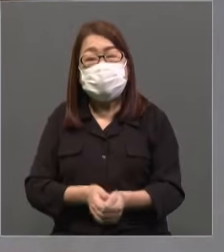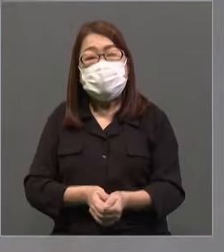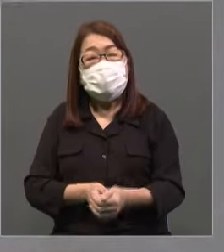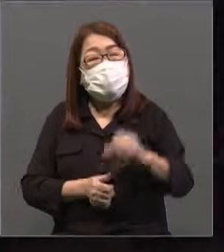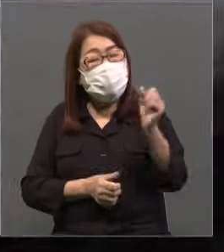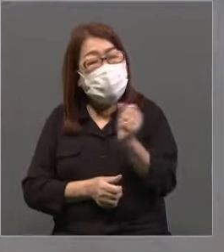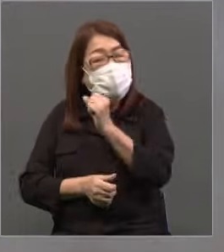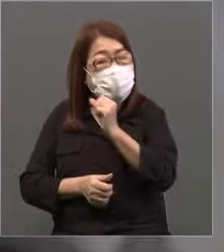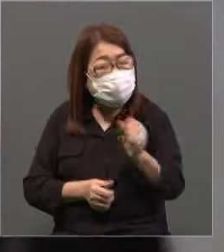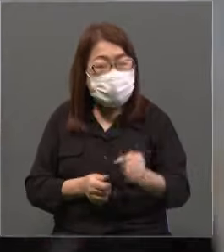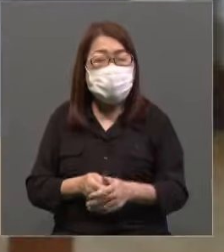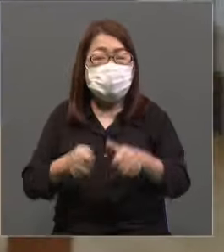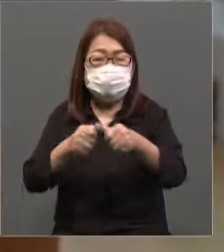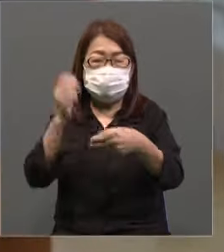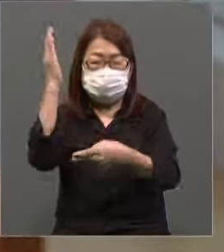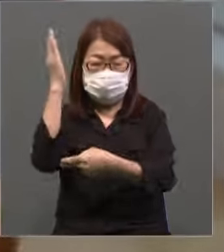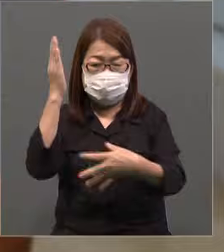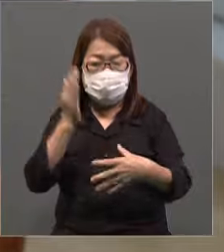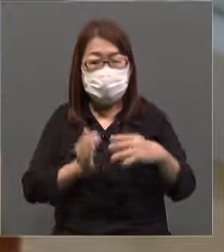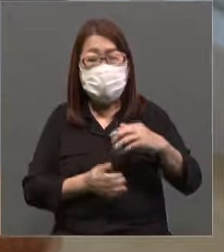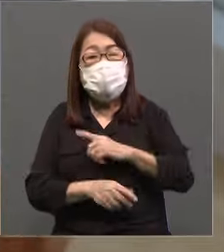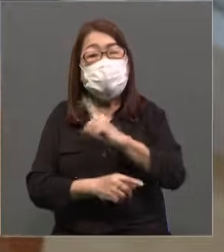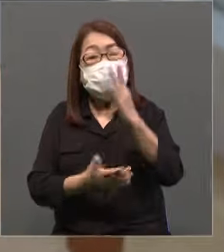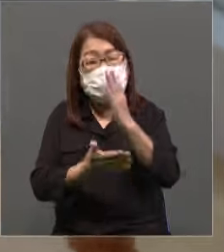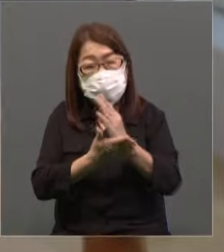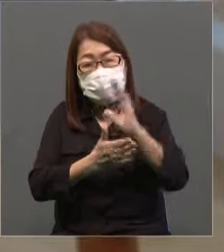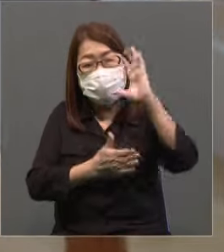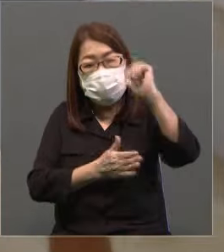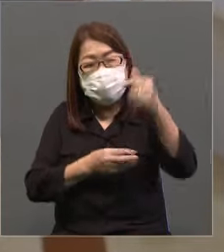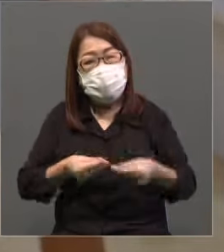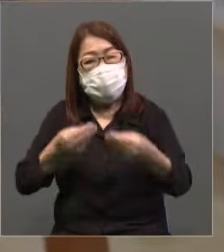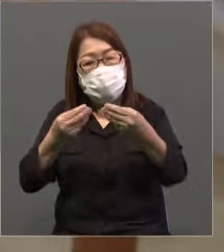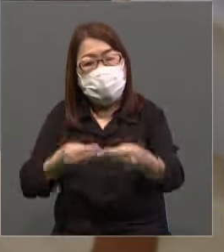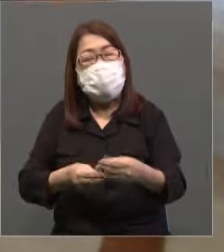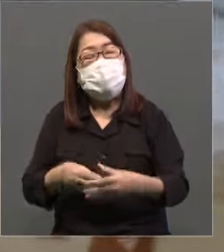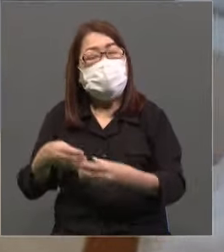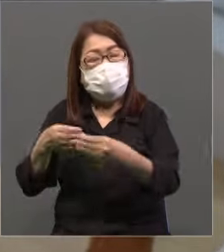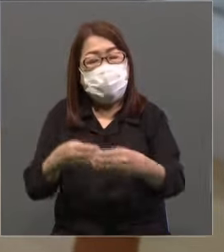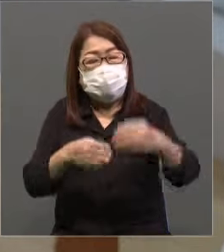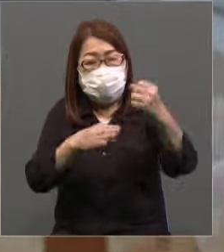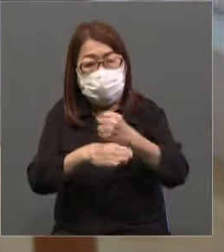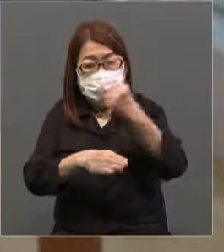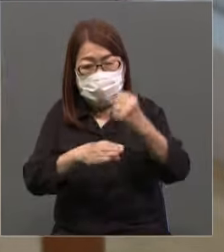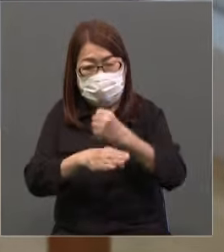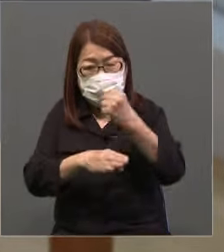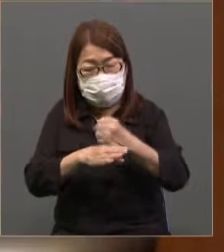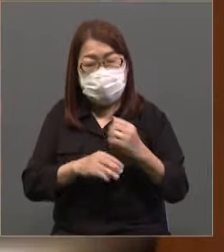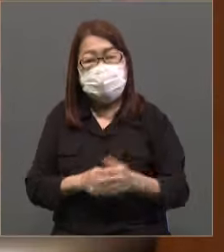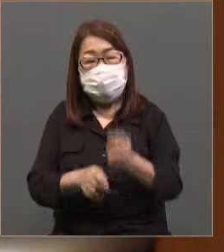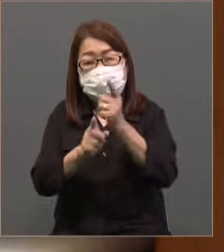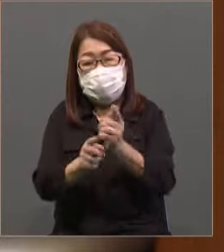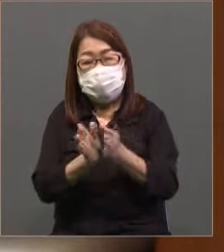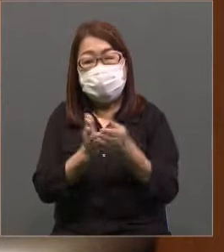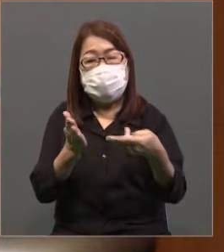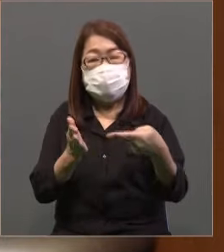ใช้เวลาว่างหลังเลิกเรียนและวันหยุดพาน้องๆมาฝึกทักษะดนตรีพื้นฐานสำหรับเด็กเล็กในหลักสูตร JMC ต้องยอม